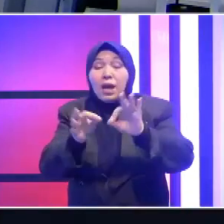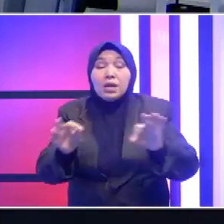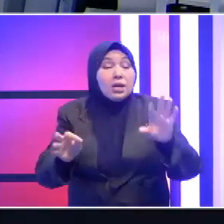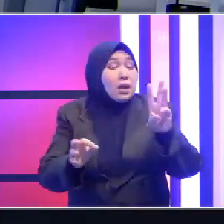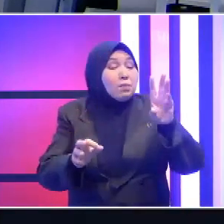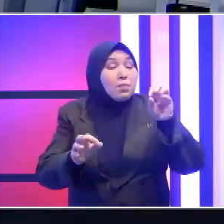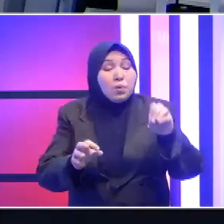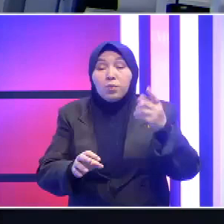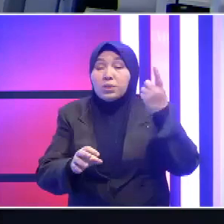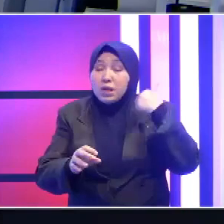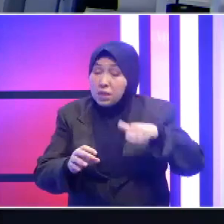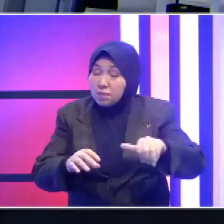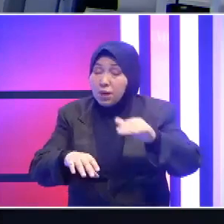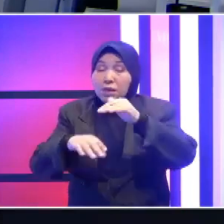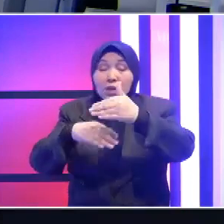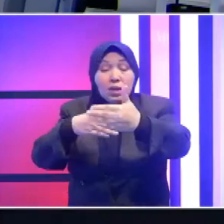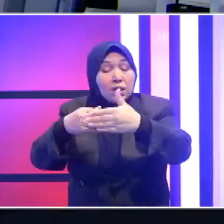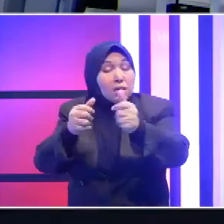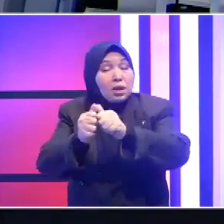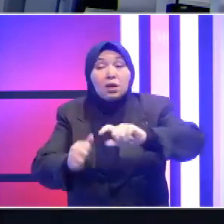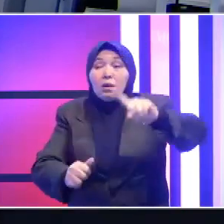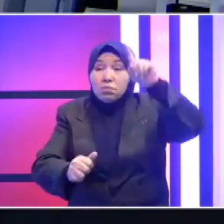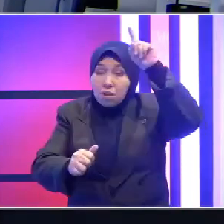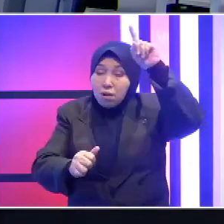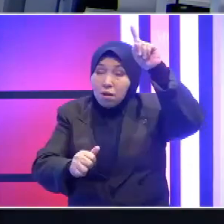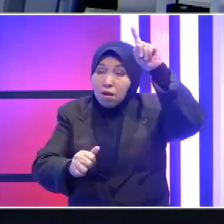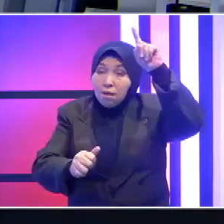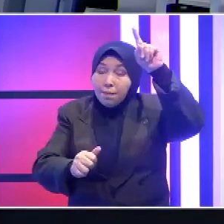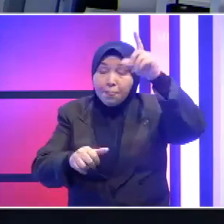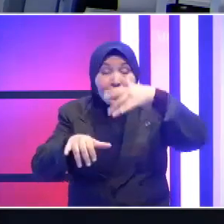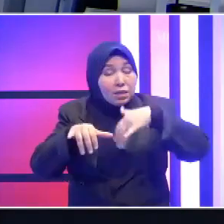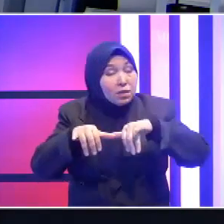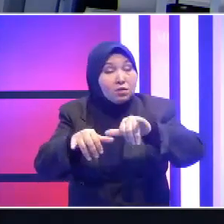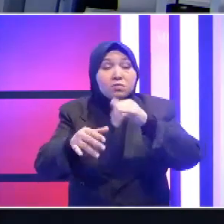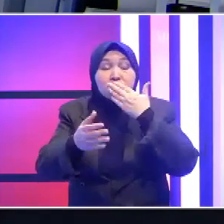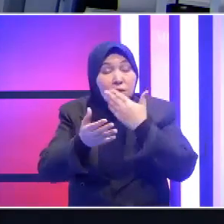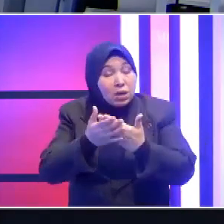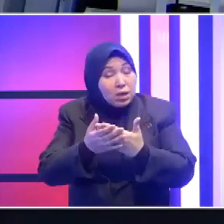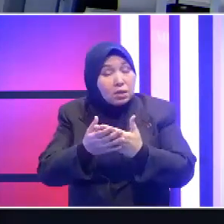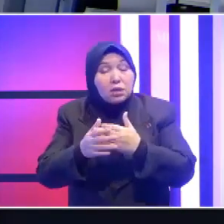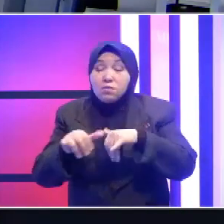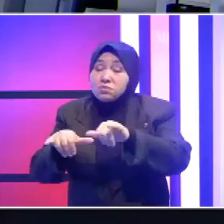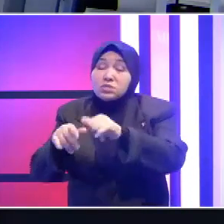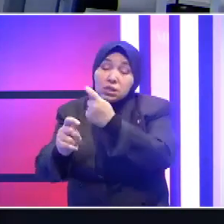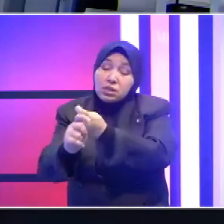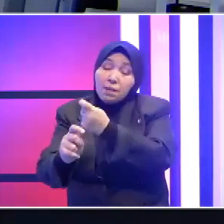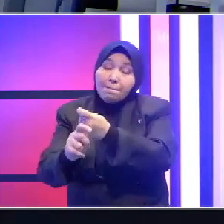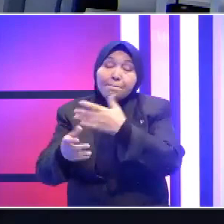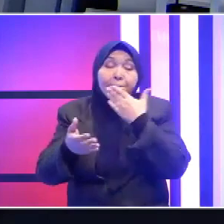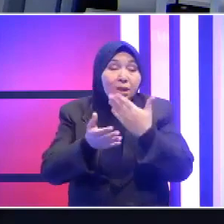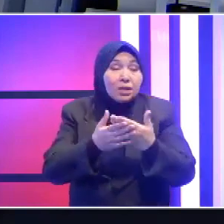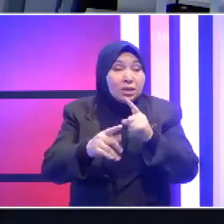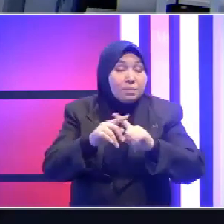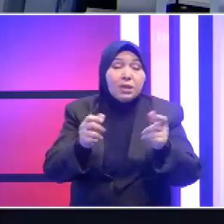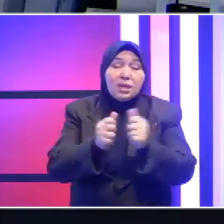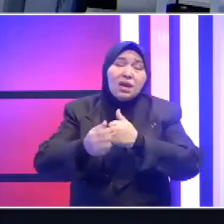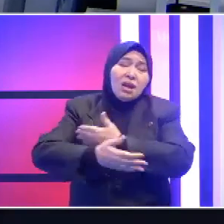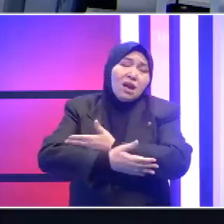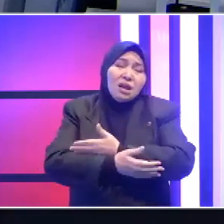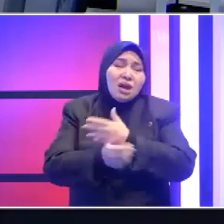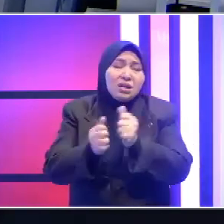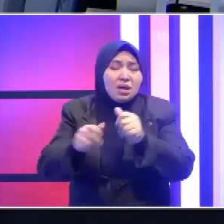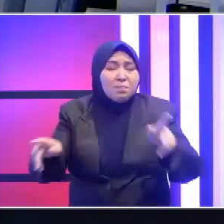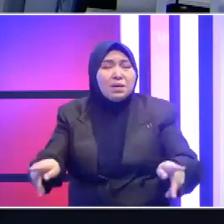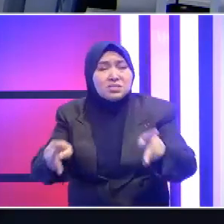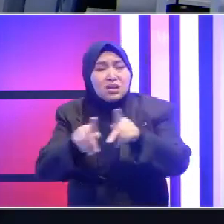60 tadi itu disisi Allah Choir wapco baik dan terus kekal baik tapi kalau kita dengan dengan nak ke